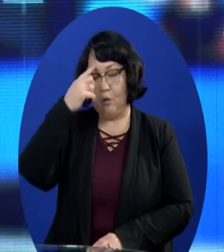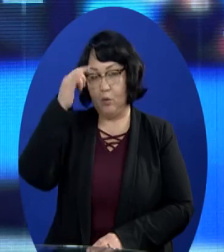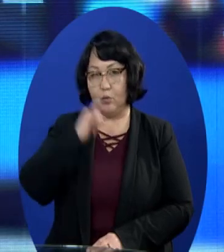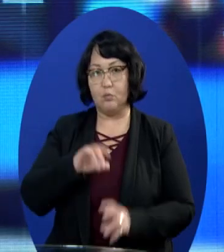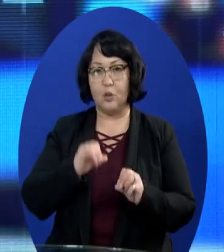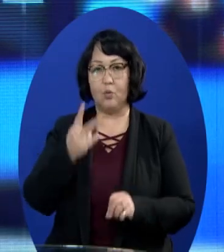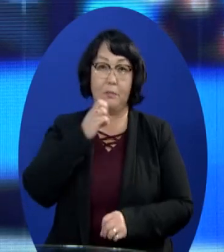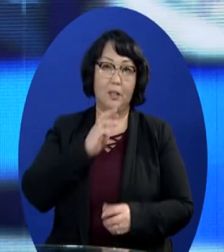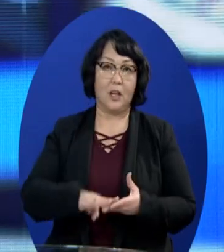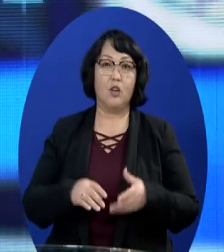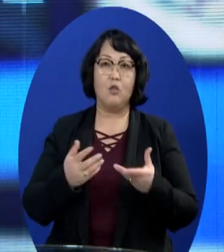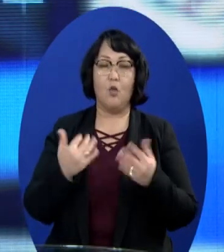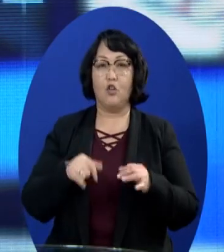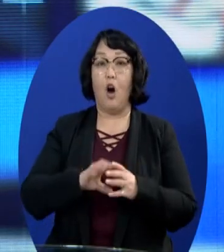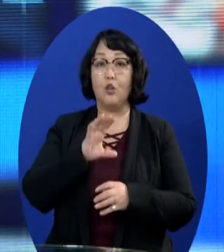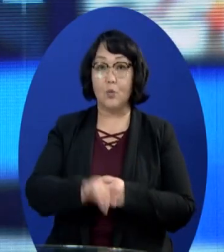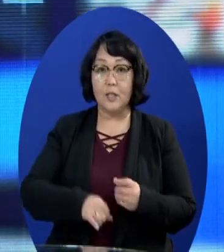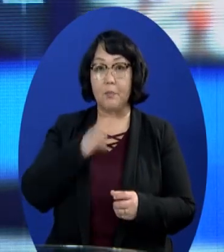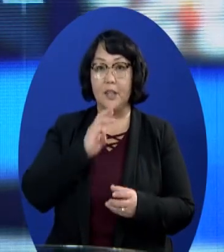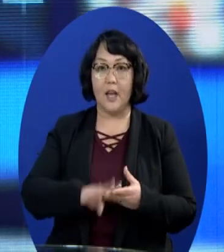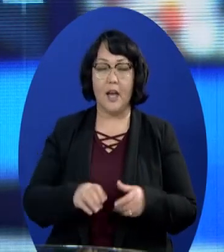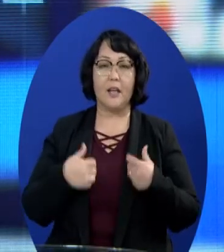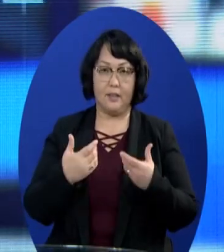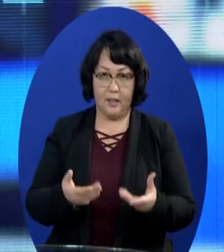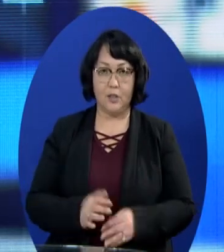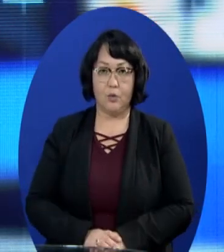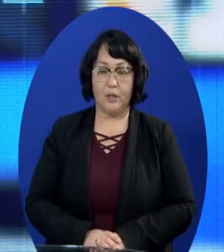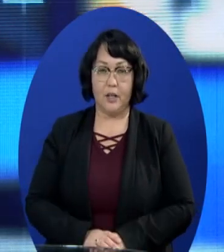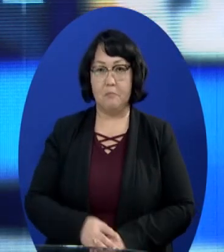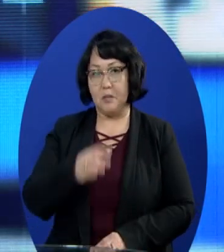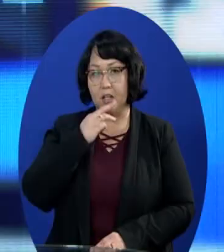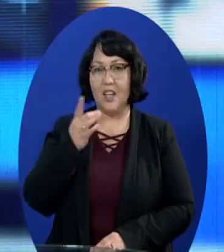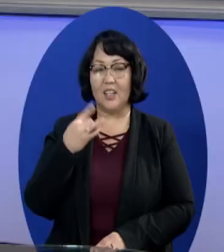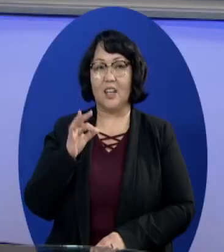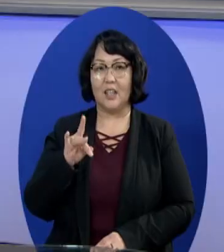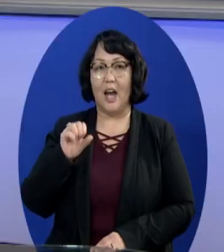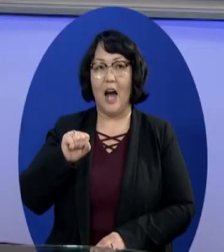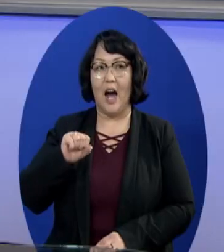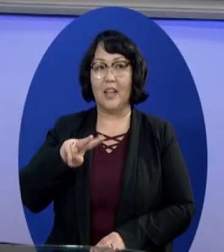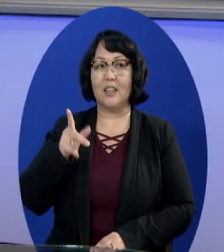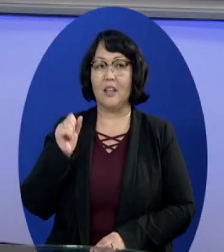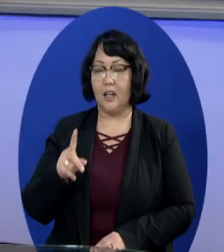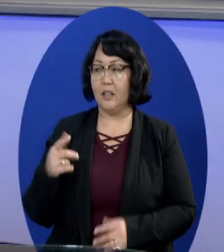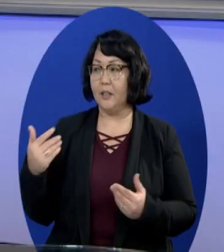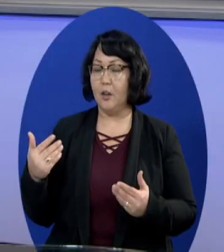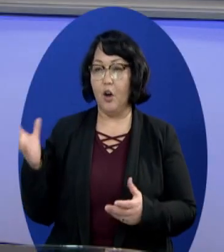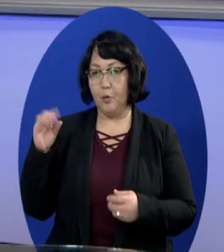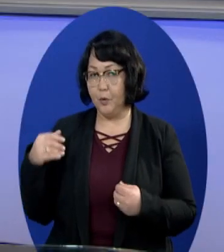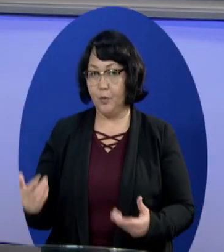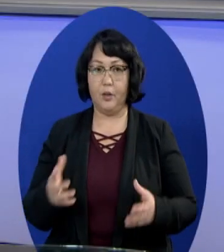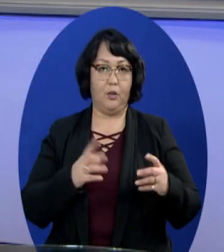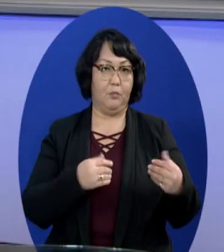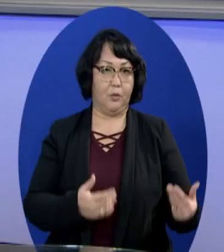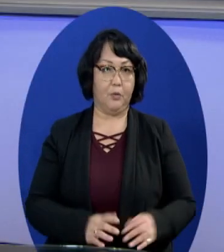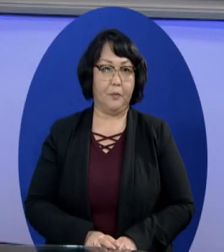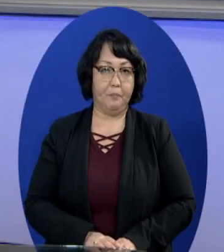үйл амьдралыг хэсэг өндөрлөж байна. Одоо үзэгчдийн анхаарлыг дэлхийн мэдээнд хандуулж байна. Мэдээллийг редактор Алтан Гэрэл өргөнө. Орой өндөрг. За оройнд. За